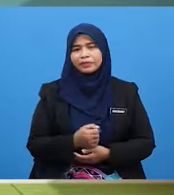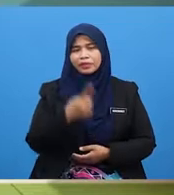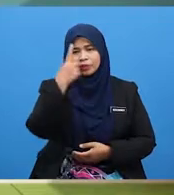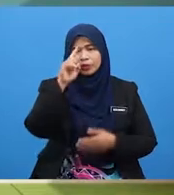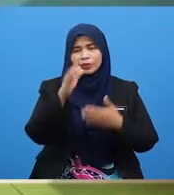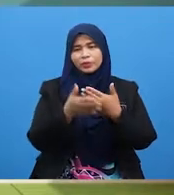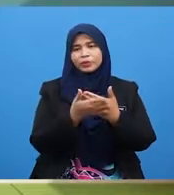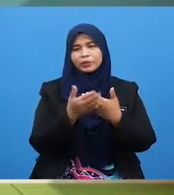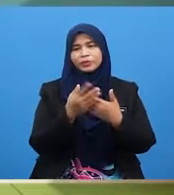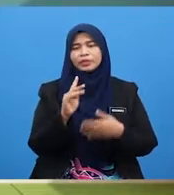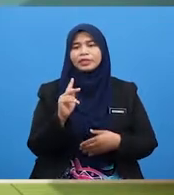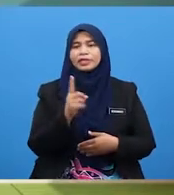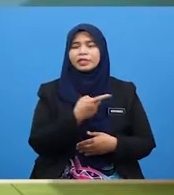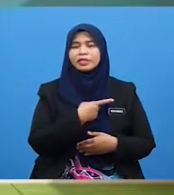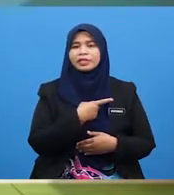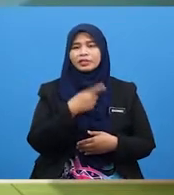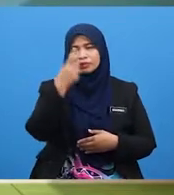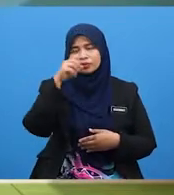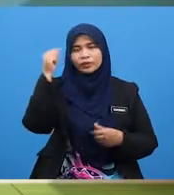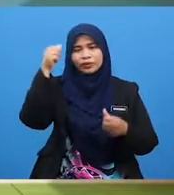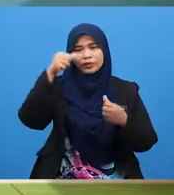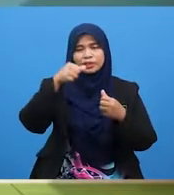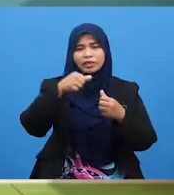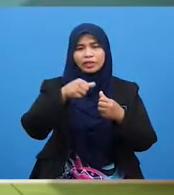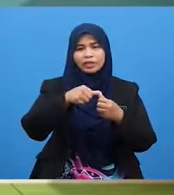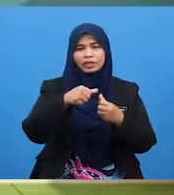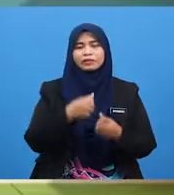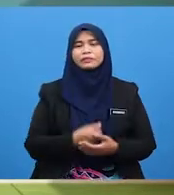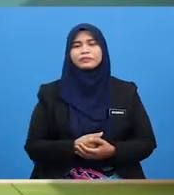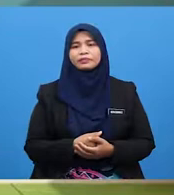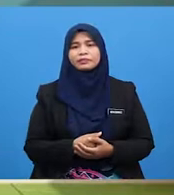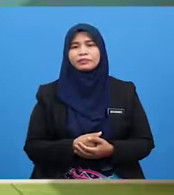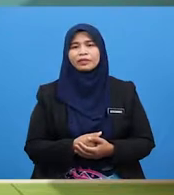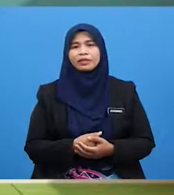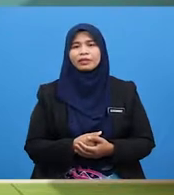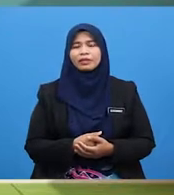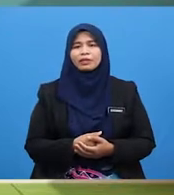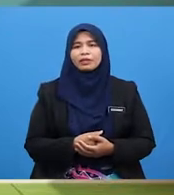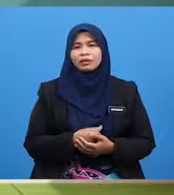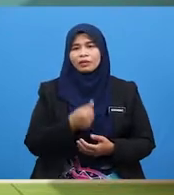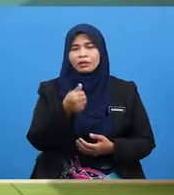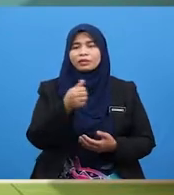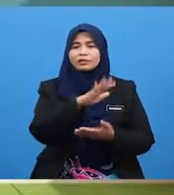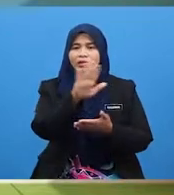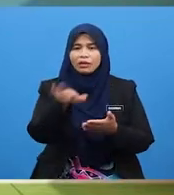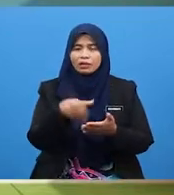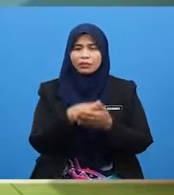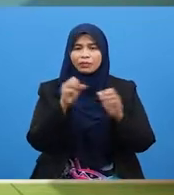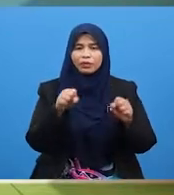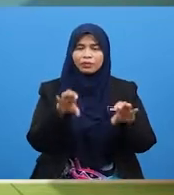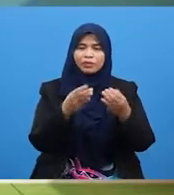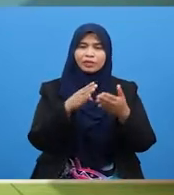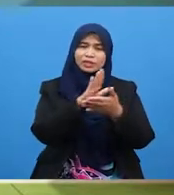kita mengingati maklumat tentang riwayat empat tokoh mazhab tadi, kamu semua bolehlah membuat